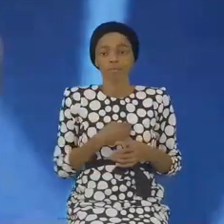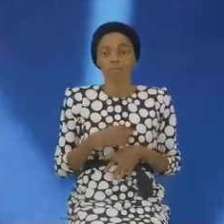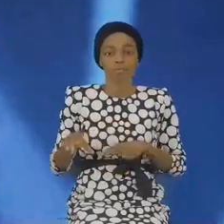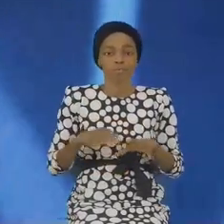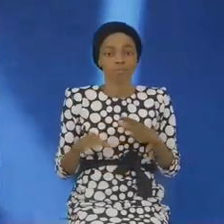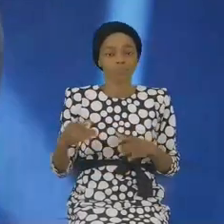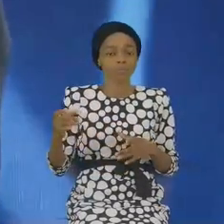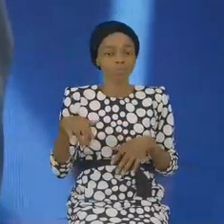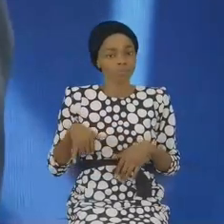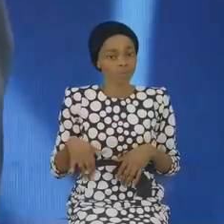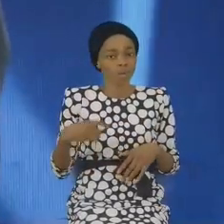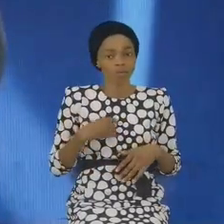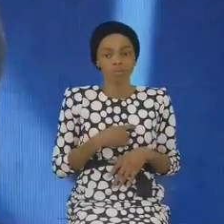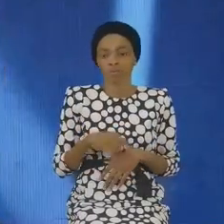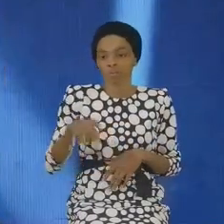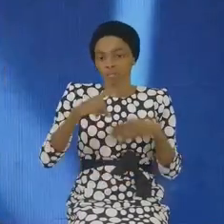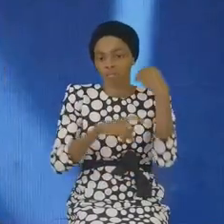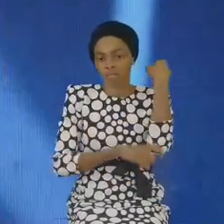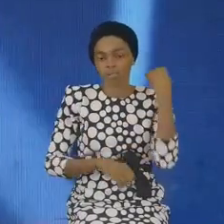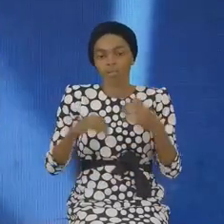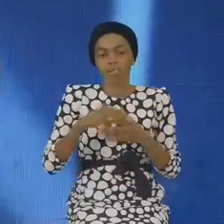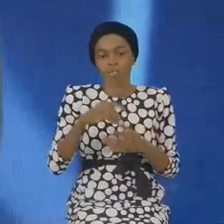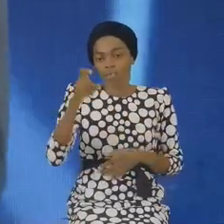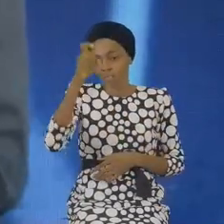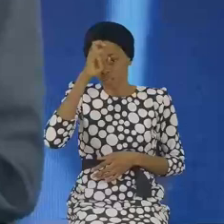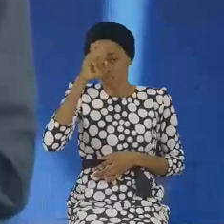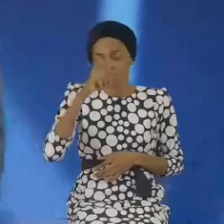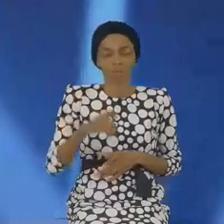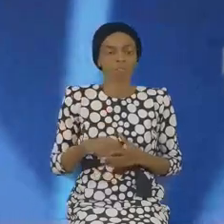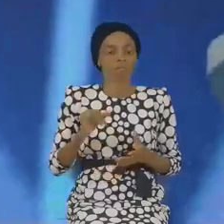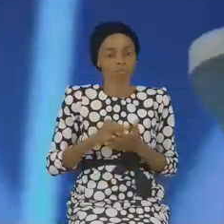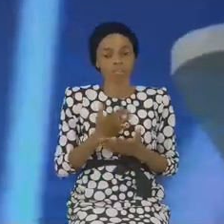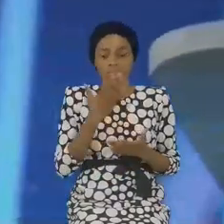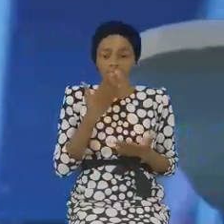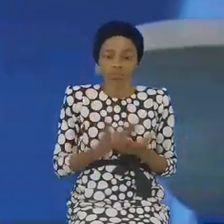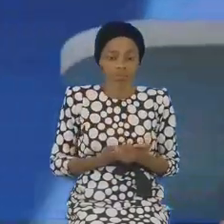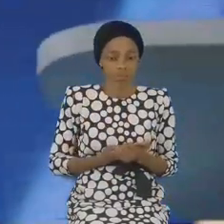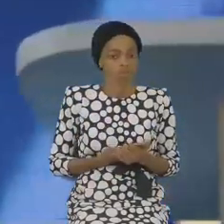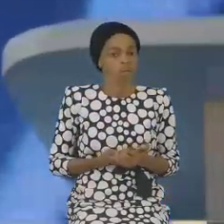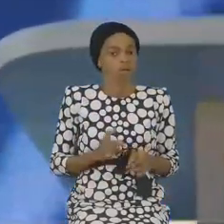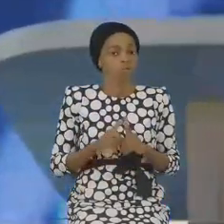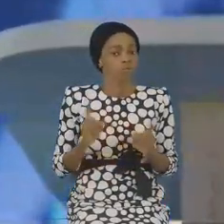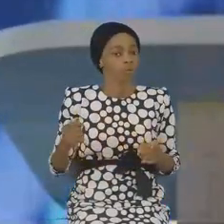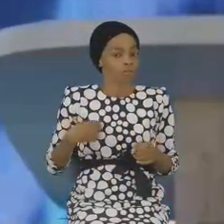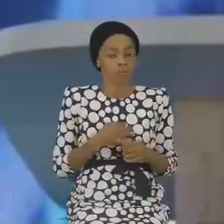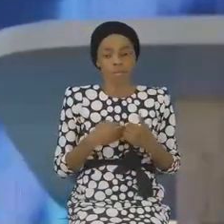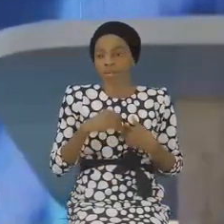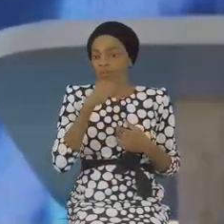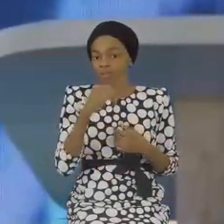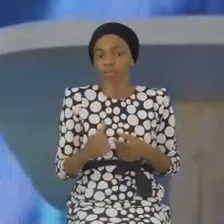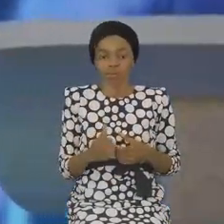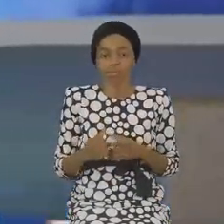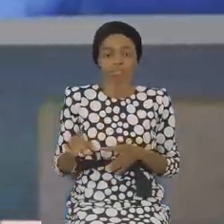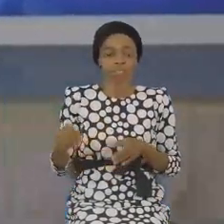que nous sommes en Égypte, ça c'est bon, mais nous n'avons pas encore commencé le ministère à moins que nous